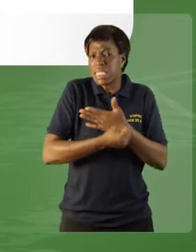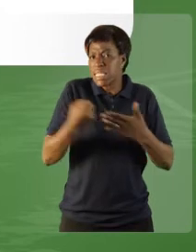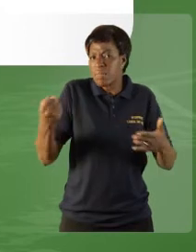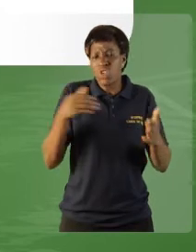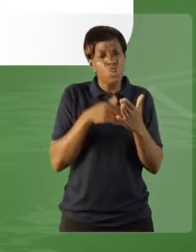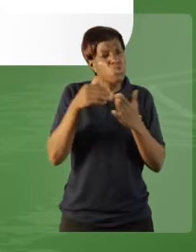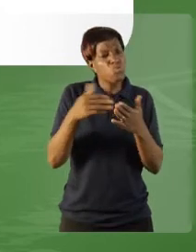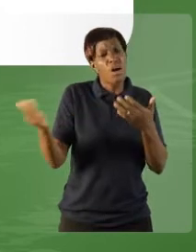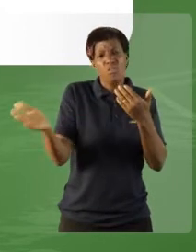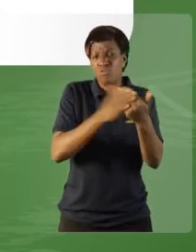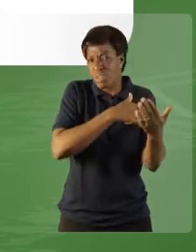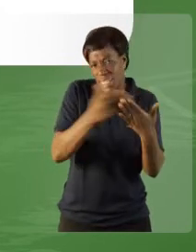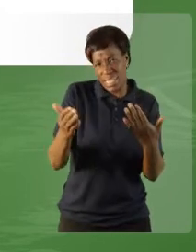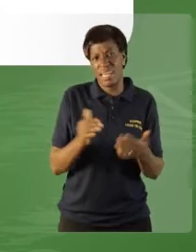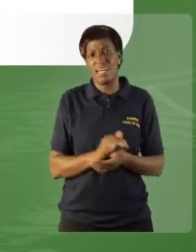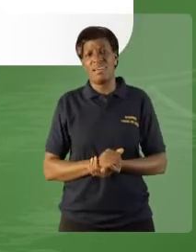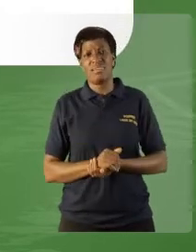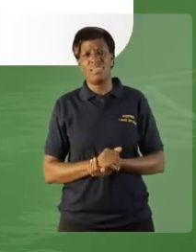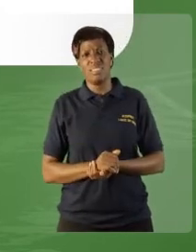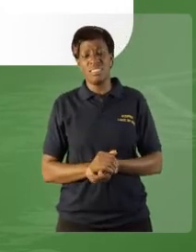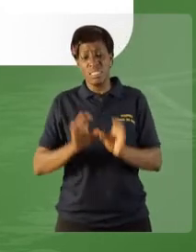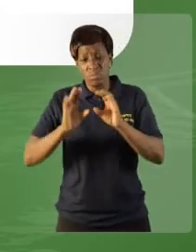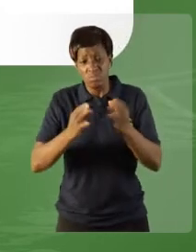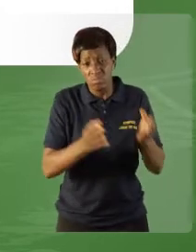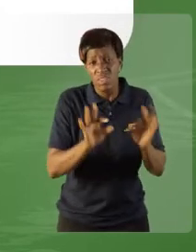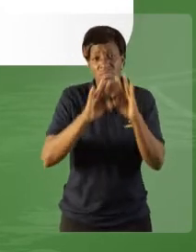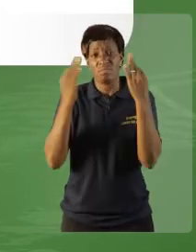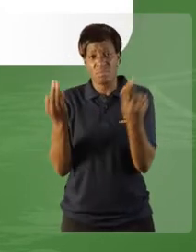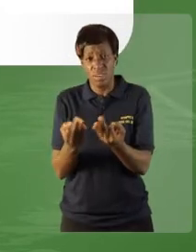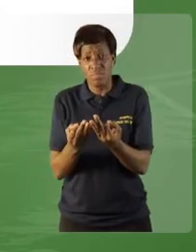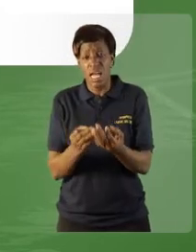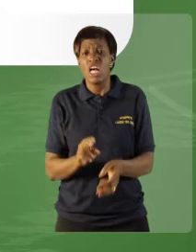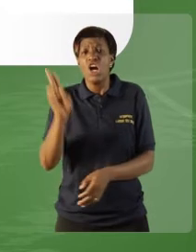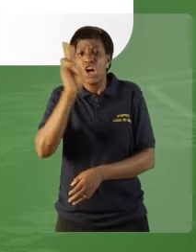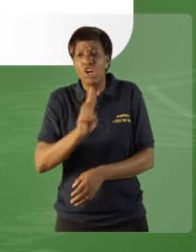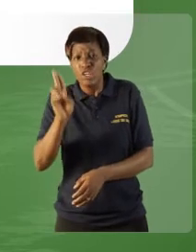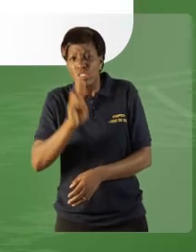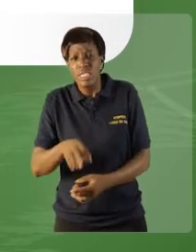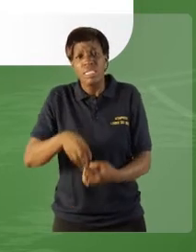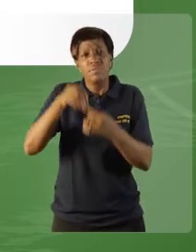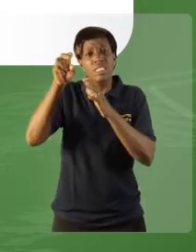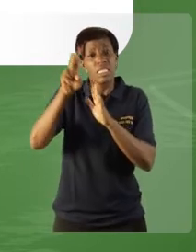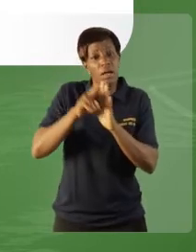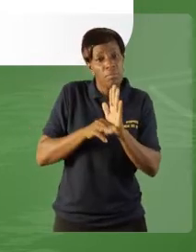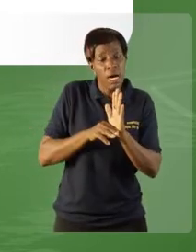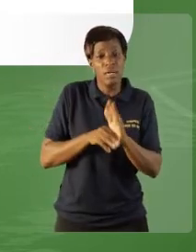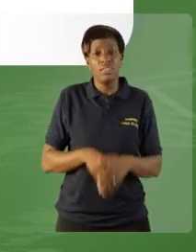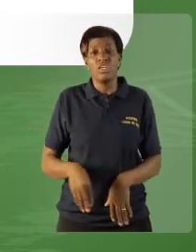vulgaire. Ce registre est essentiellement utilisé à l'oral avec des